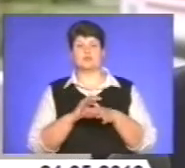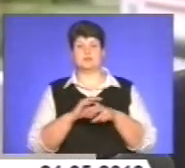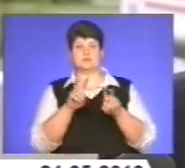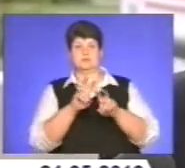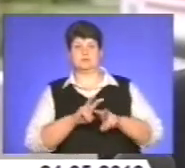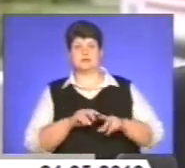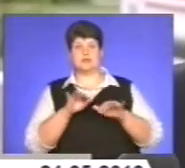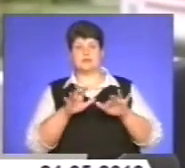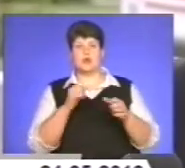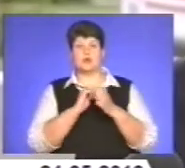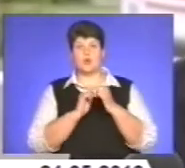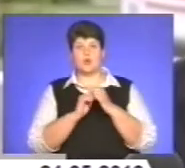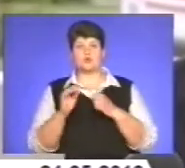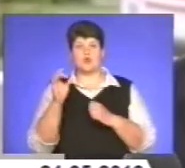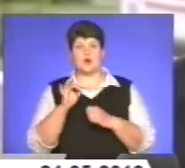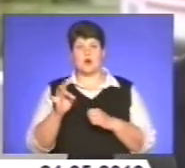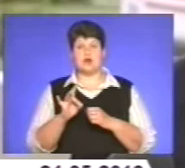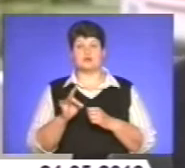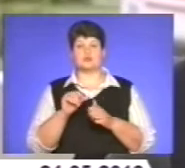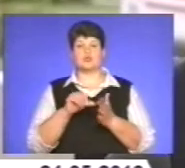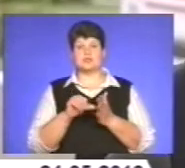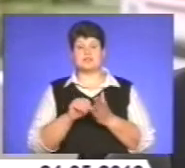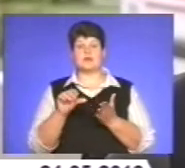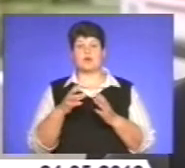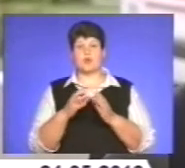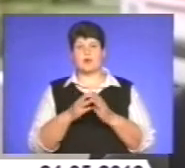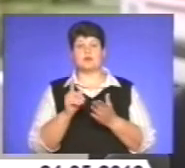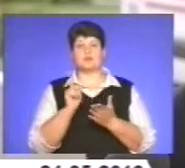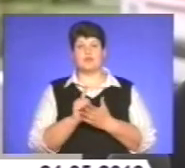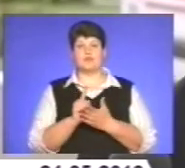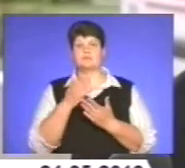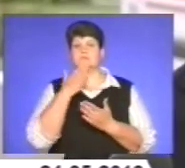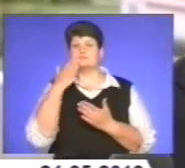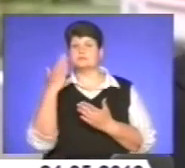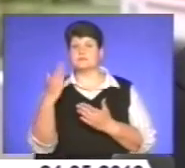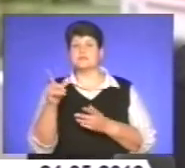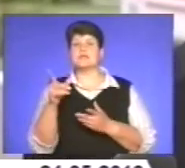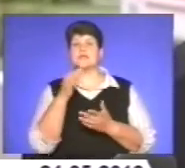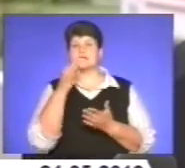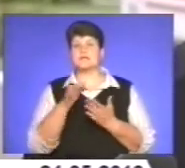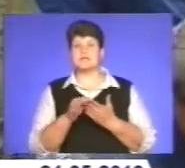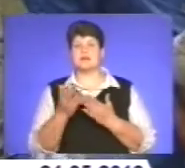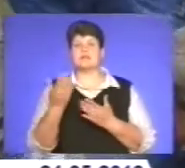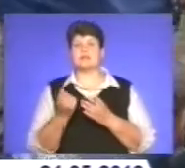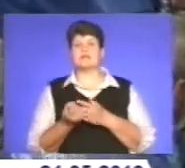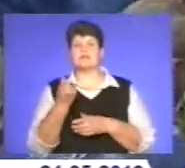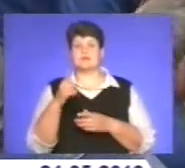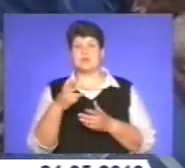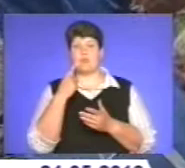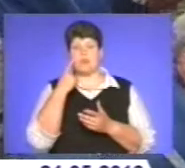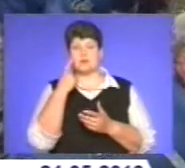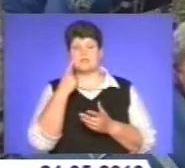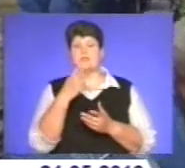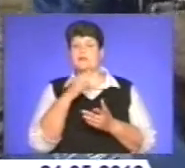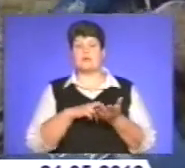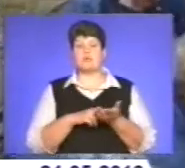дії, кожного разу учасник команди повинен апелювати до судді, щоб йому сказав, який виявився показник. Вони не бояться ні